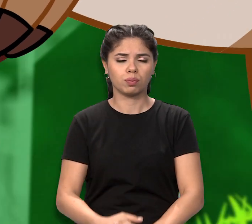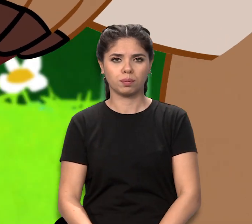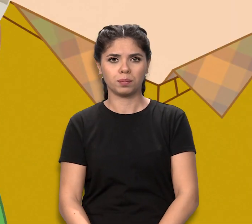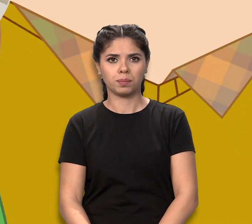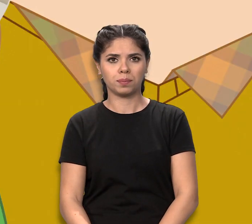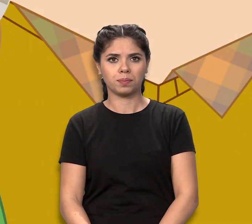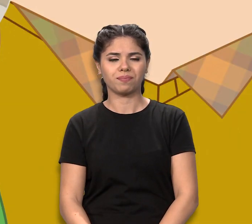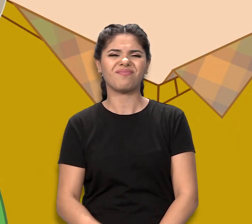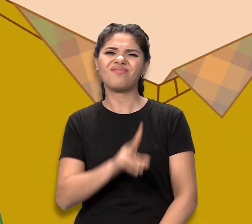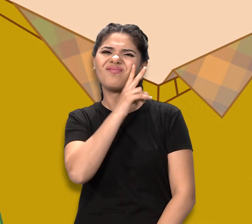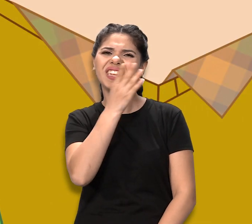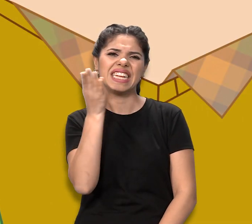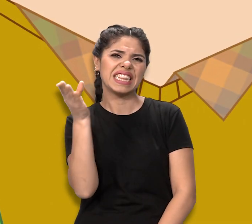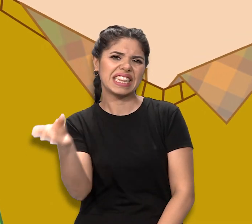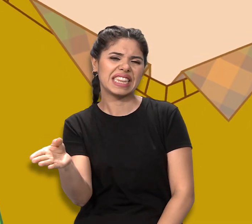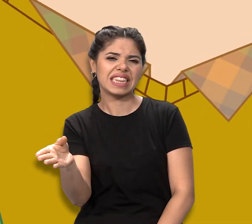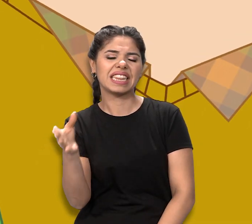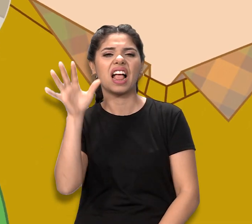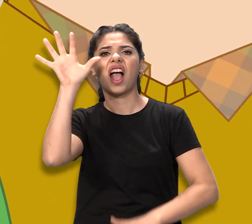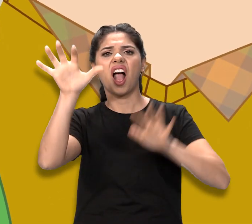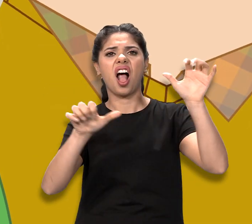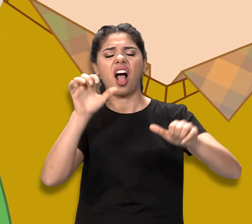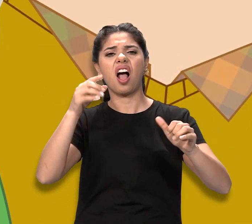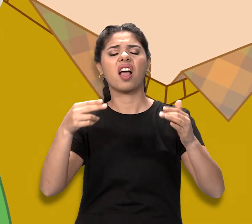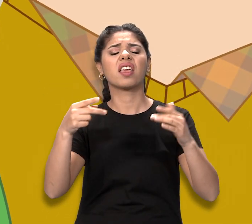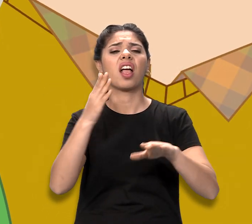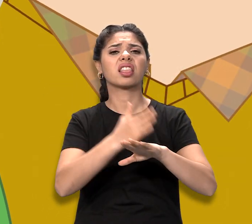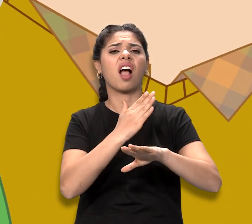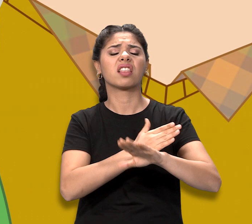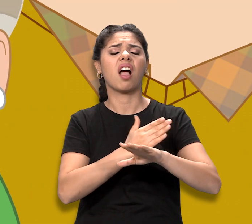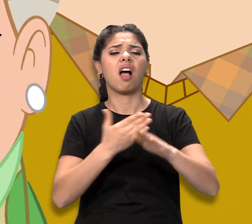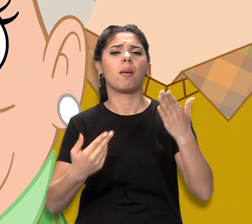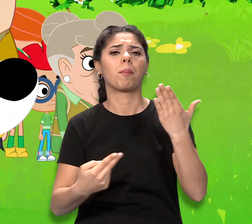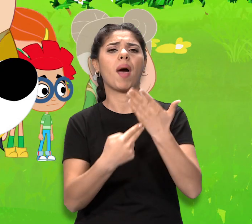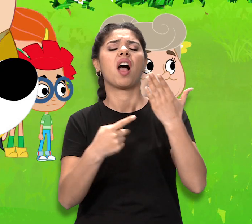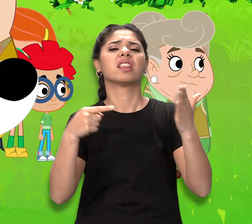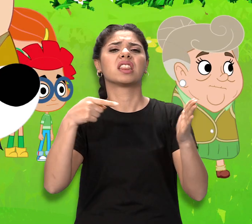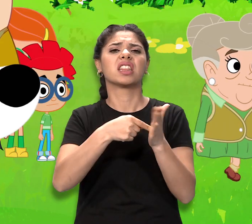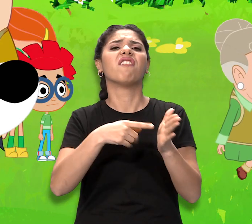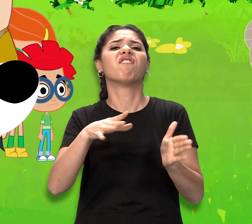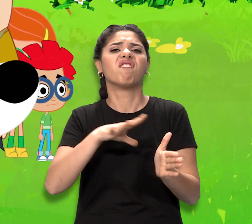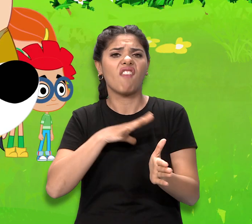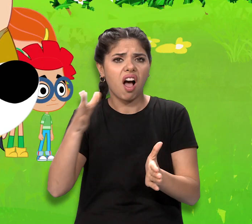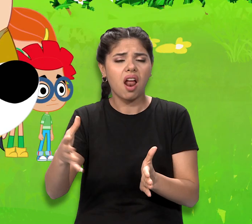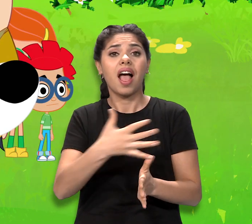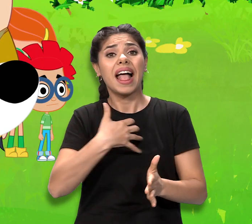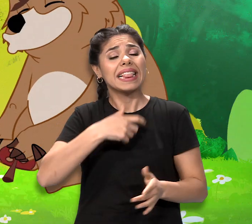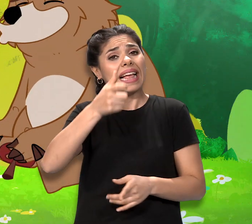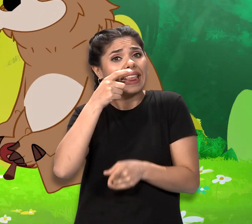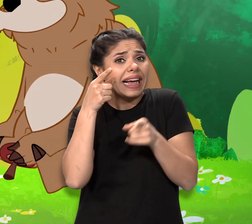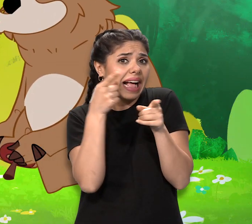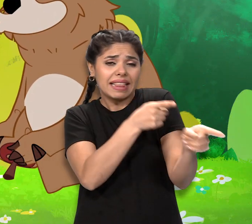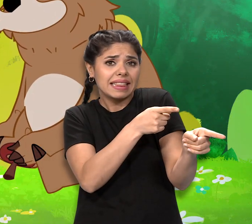Ah yazık. Hayvanın ayağına kıymık batmış. Anneciğim dikkat et.